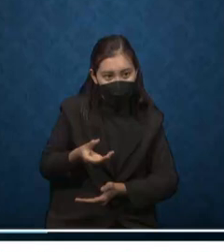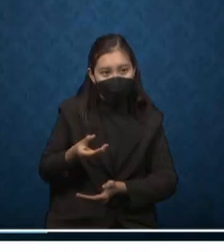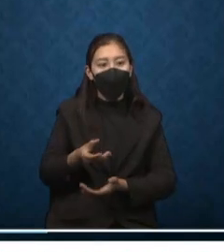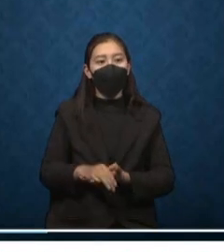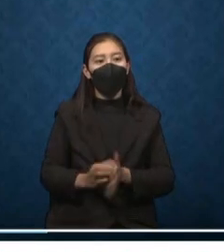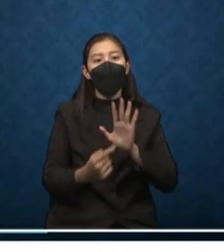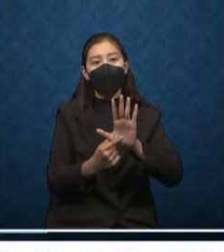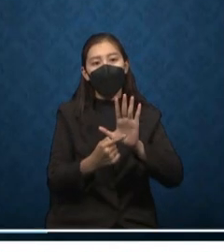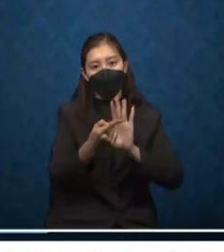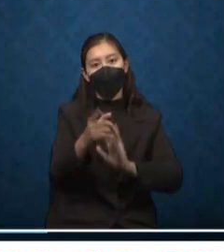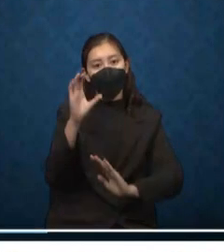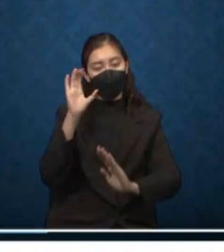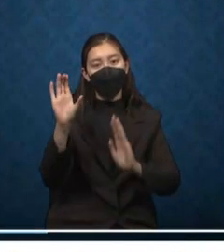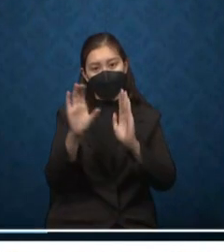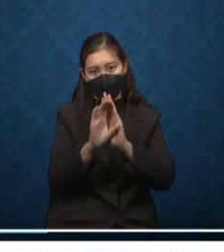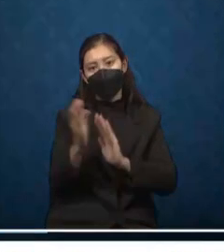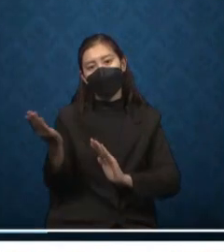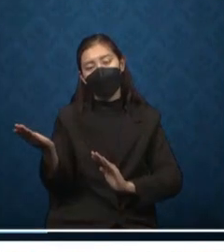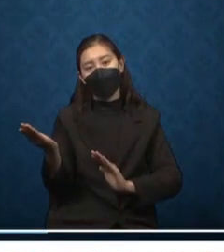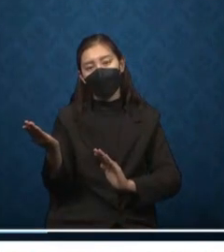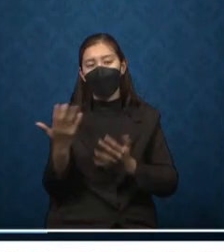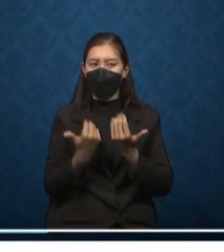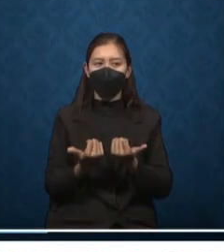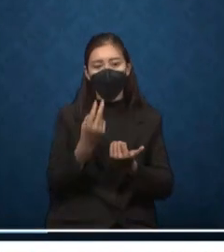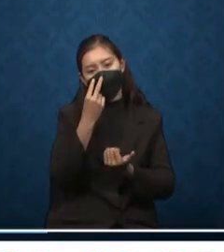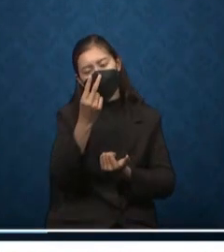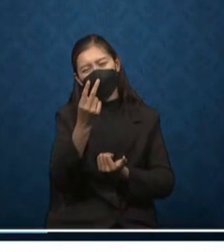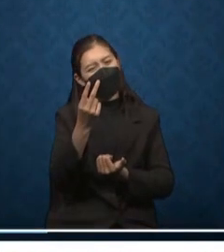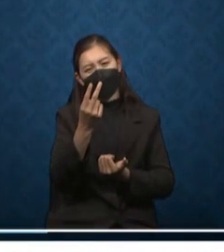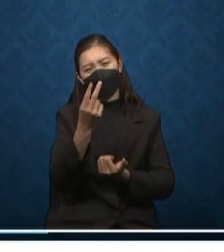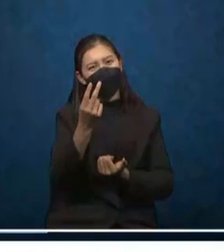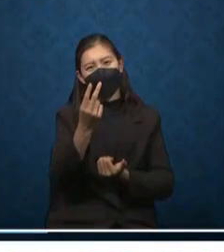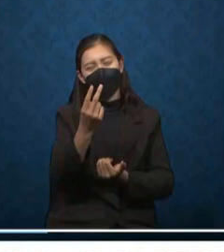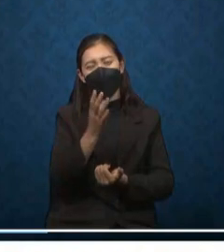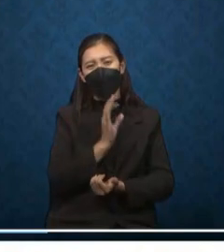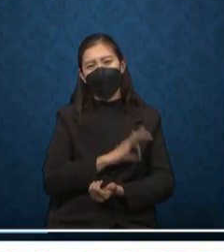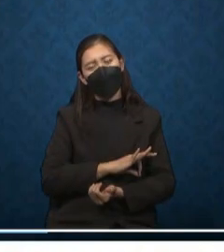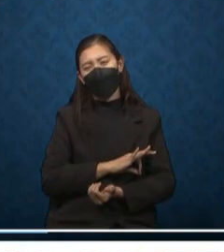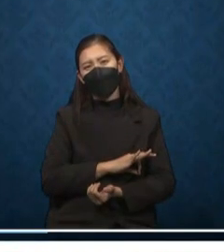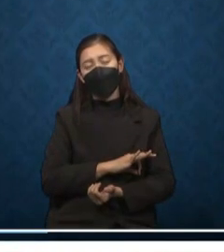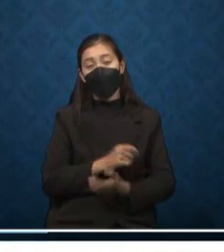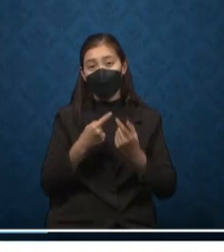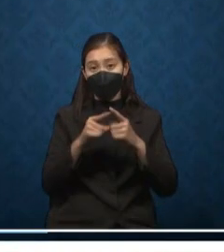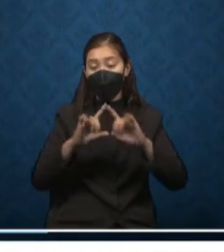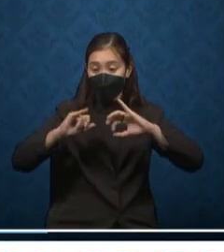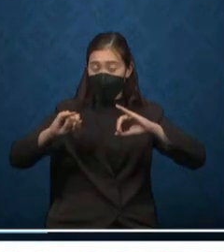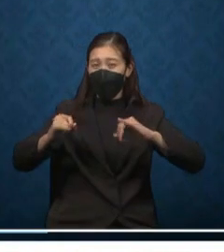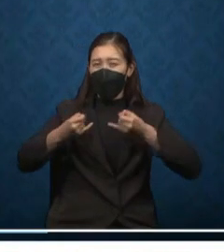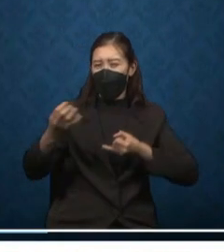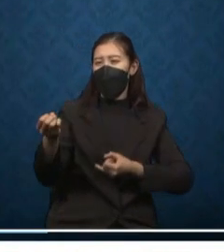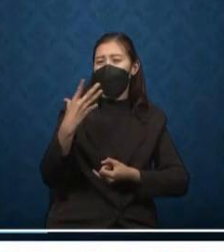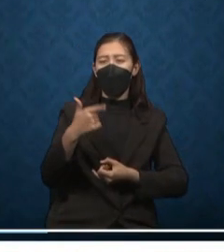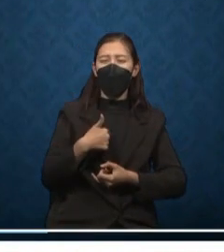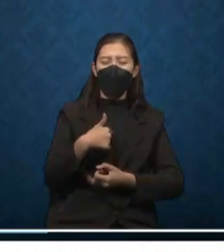างนี้เป็นต้นเปลี่ยนสภาพป่าชายเลนกลายเป็นอะไรก็ไม่ทราบเขาก็ไม่ได้เต็มใจแต่เขาบอกว่าอย่างน้อยที่สุดเขาก็ไม่ต้องเสียค่าภาษี